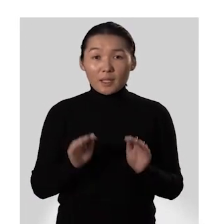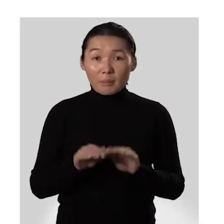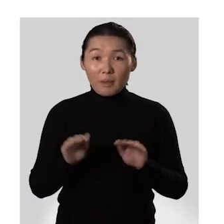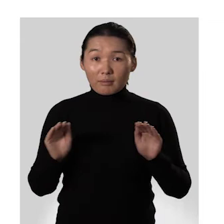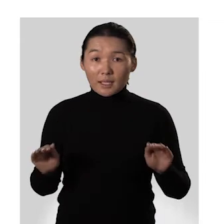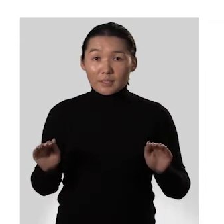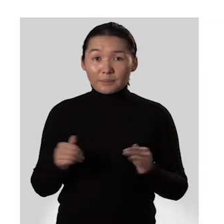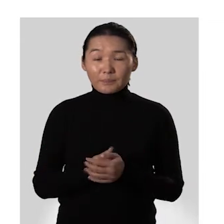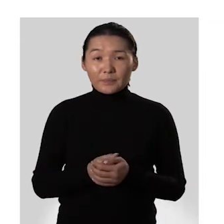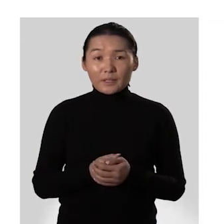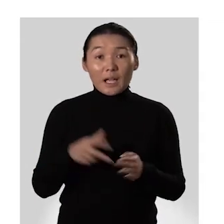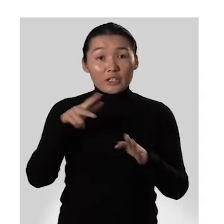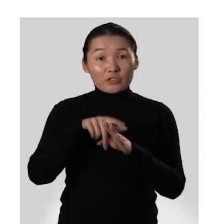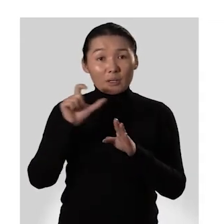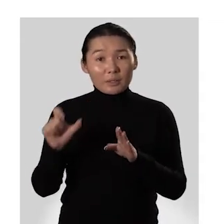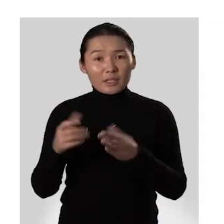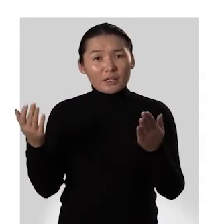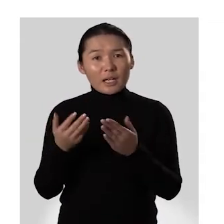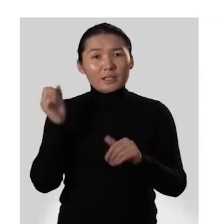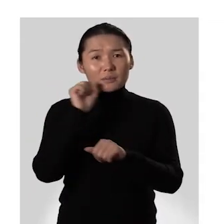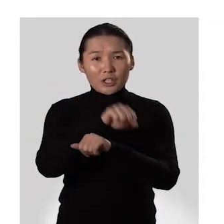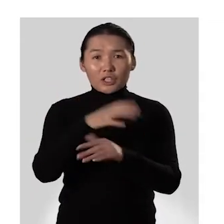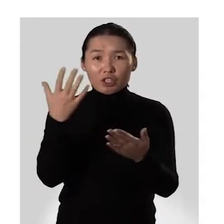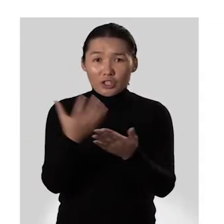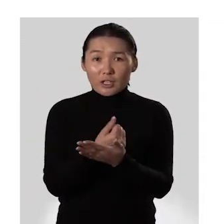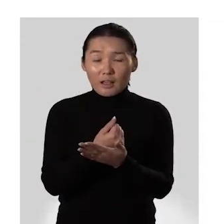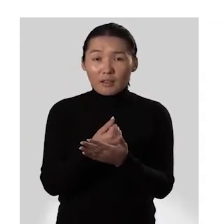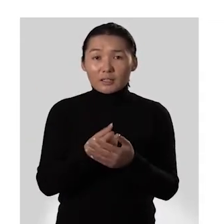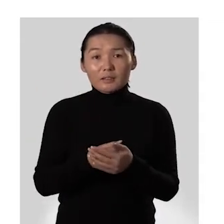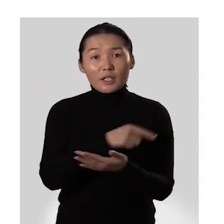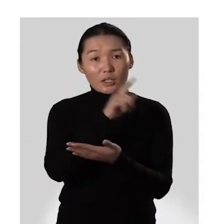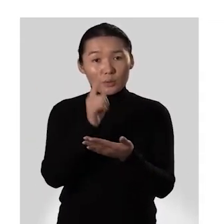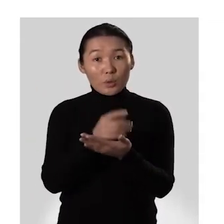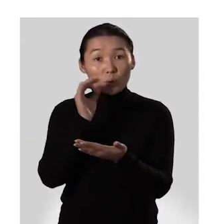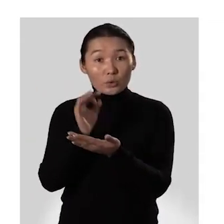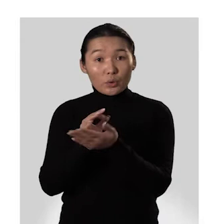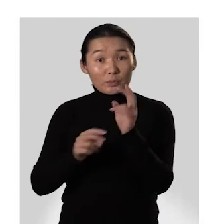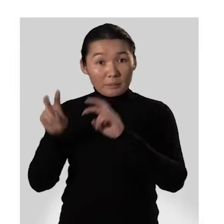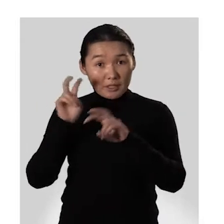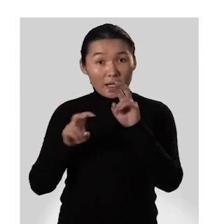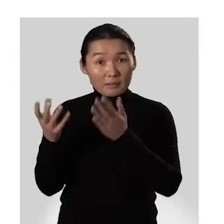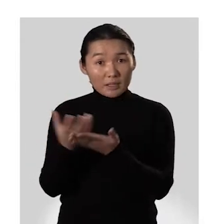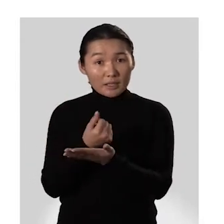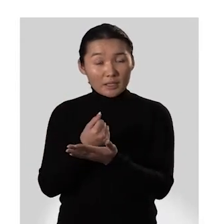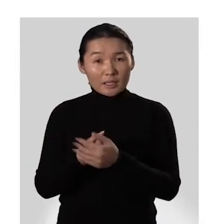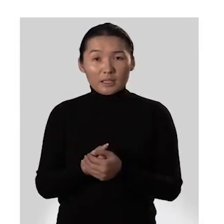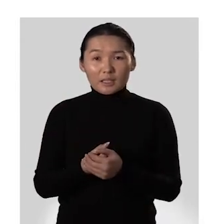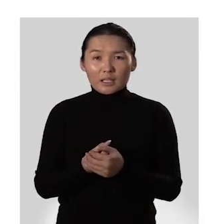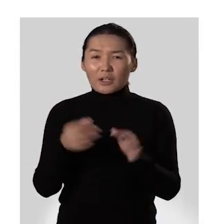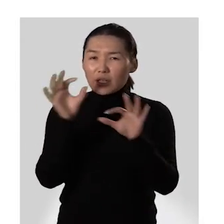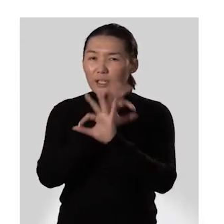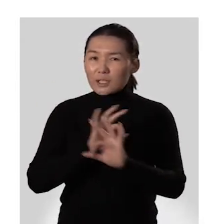Балдар, чабендес кантип жеңишке жете алат деген суроого жооп таптыңарбы? Эң